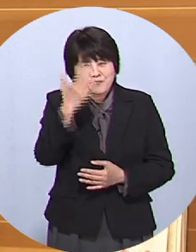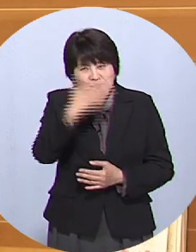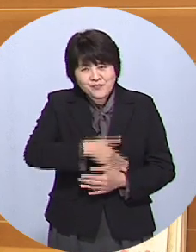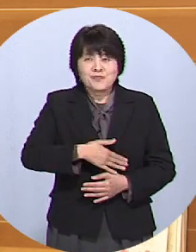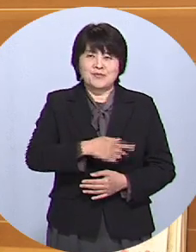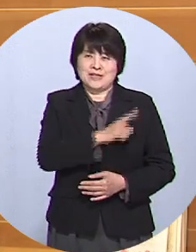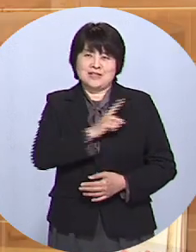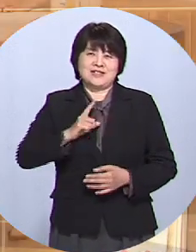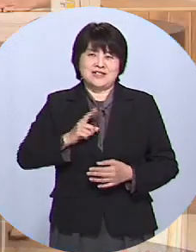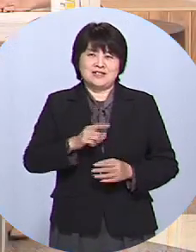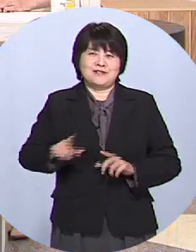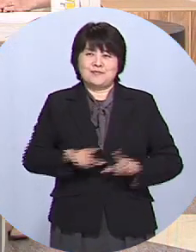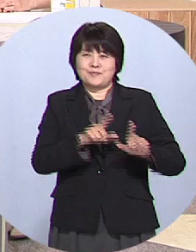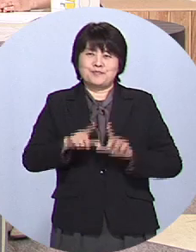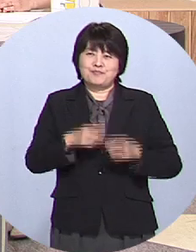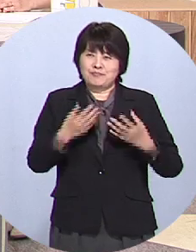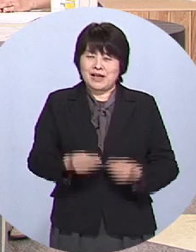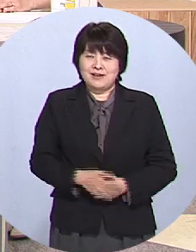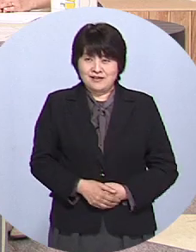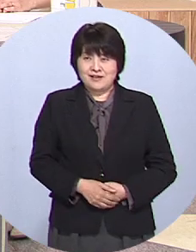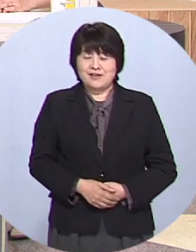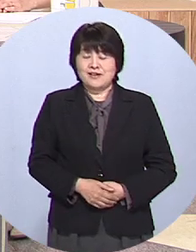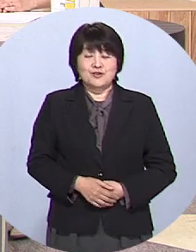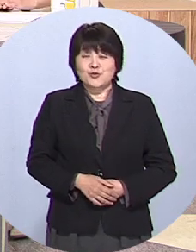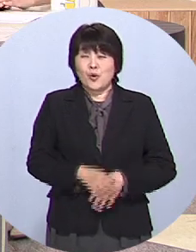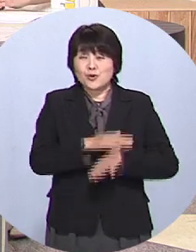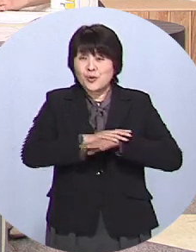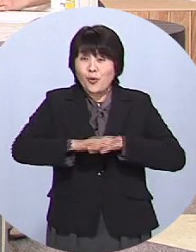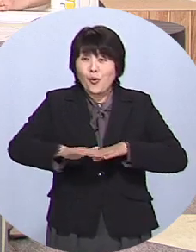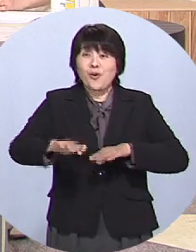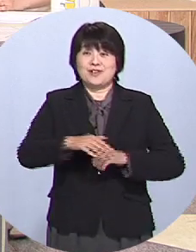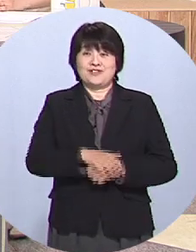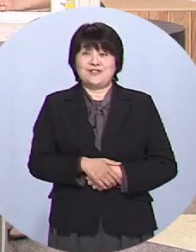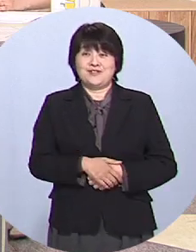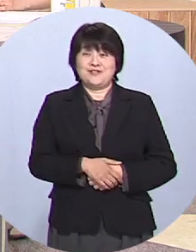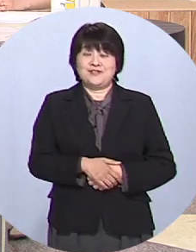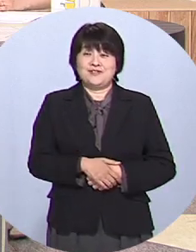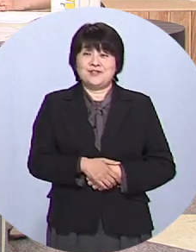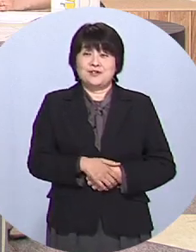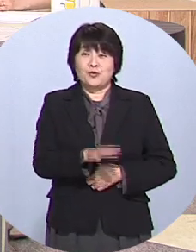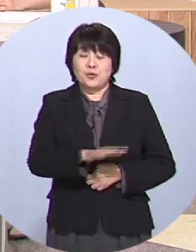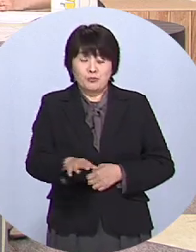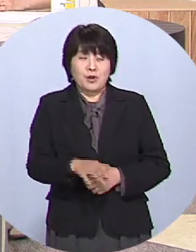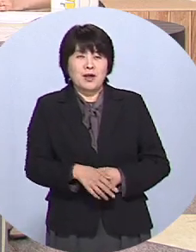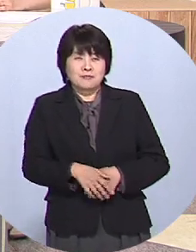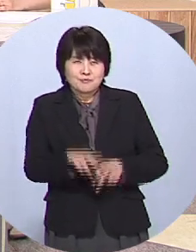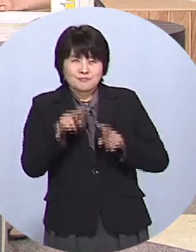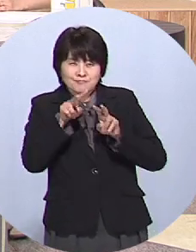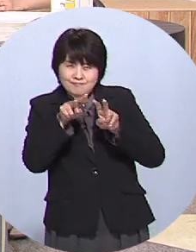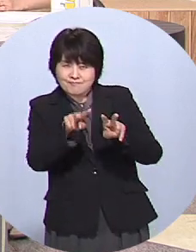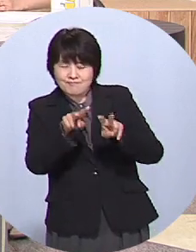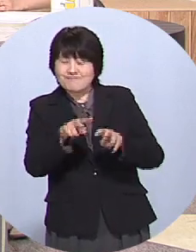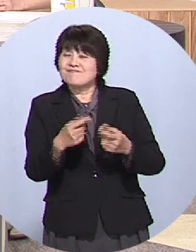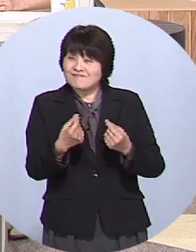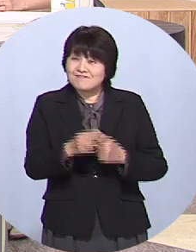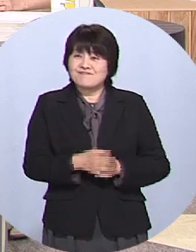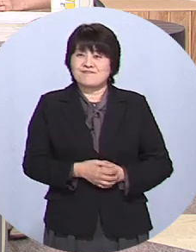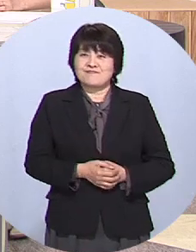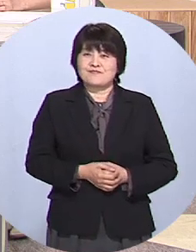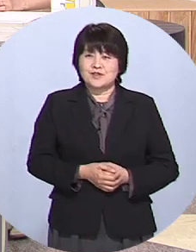。 すごい上手、 ね、 お子さんたちがじーっとこうさ、ね、見なが